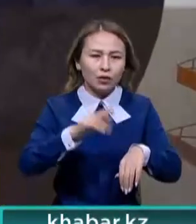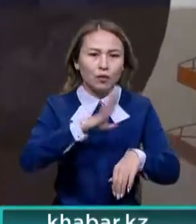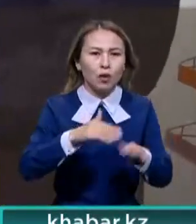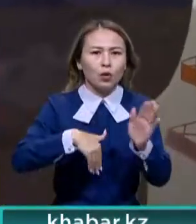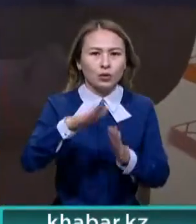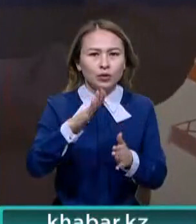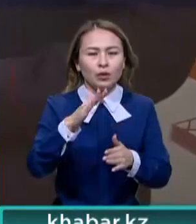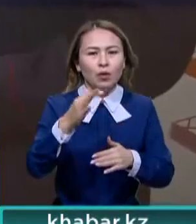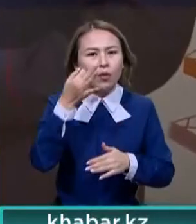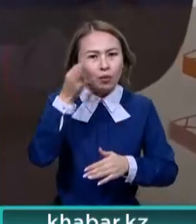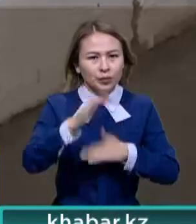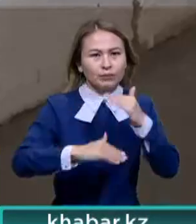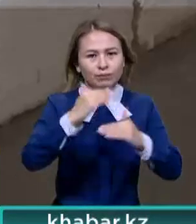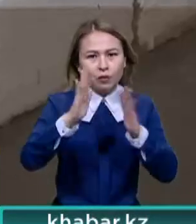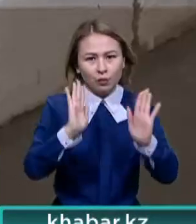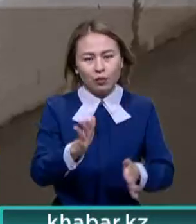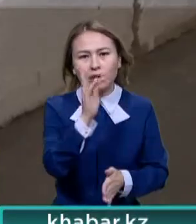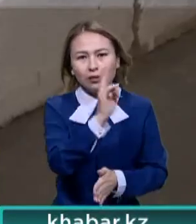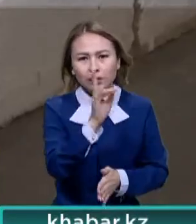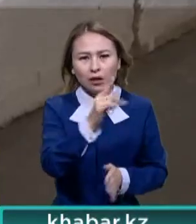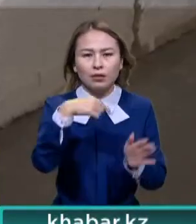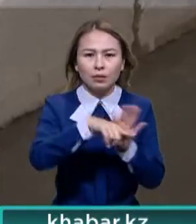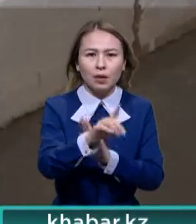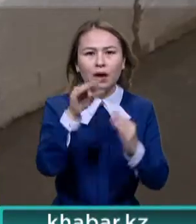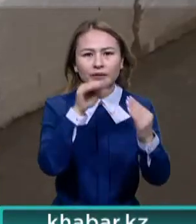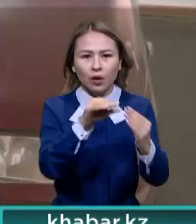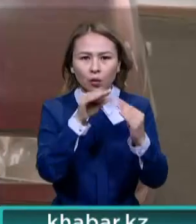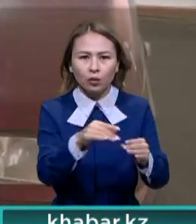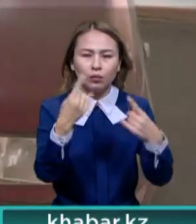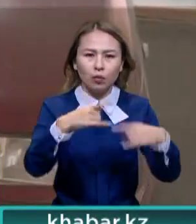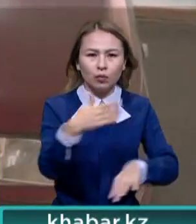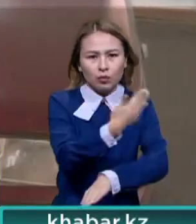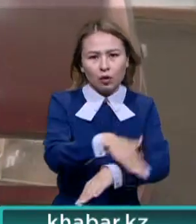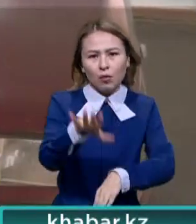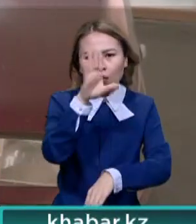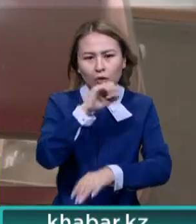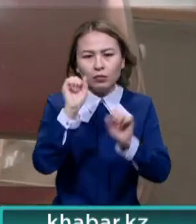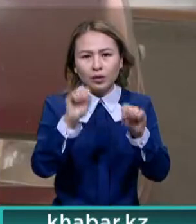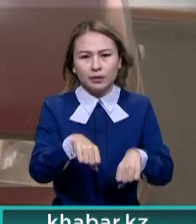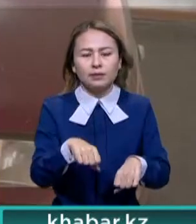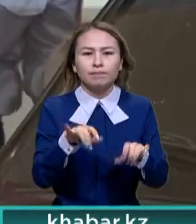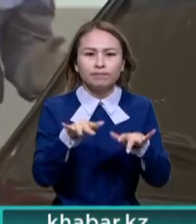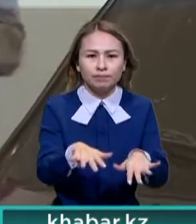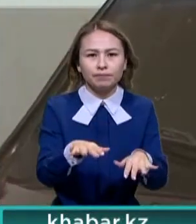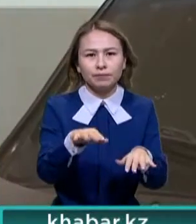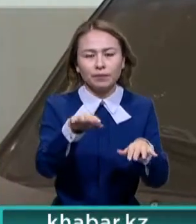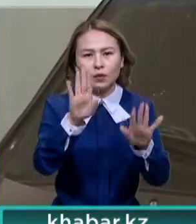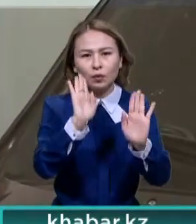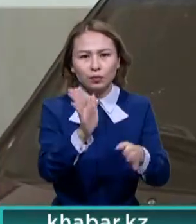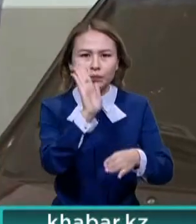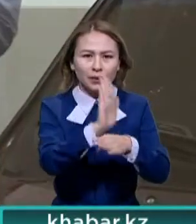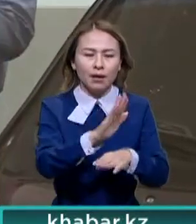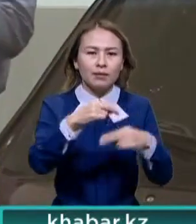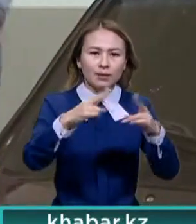біліктілігін шыңдайды. Полигон алаңында пәтерден бөлек дүкен мен автокөлік тіпті көшеде болуы мүмкін қылмыстық істер сараланады. Барлық